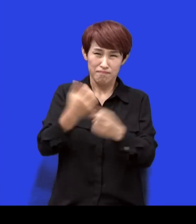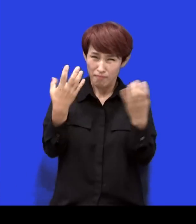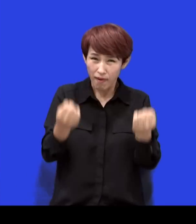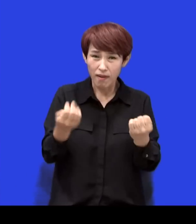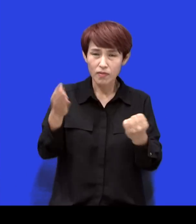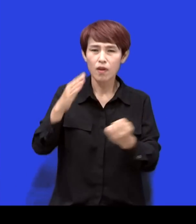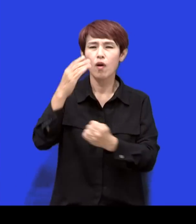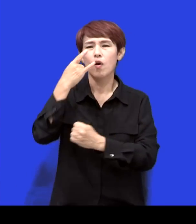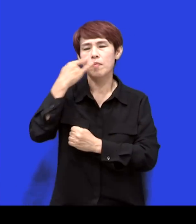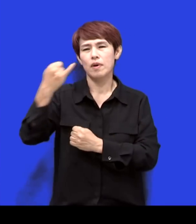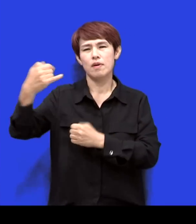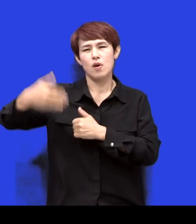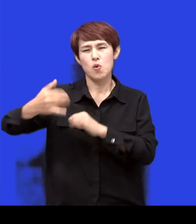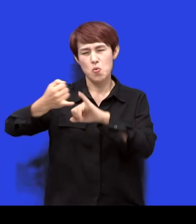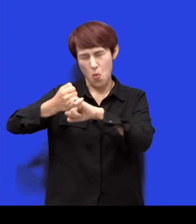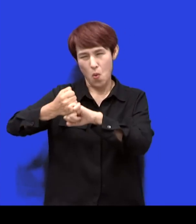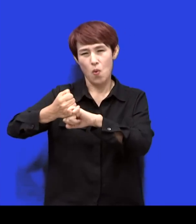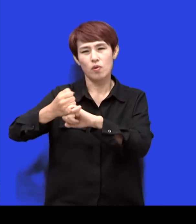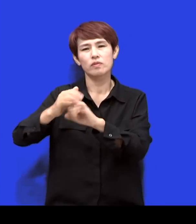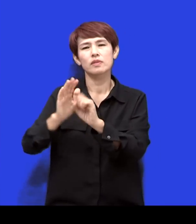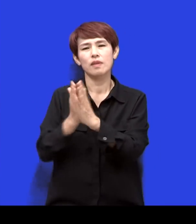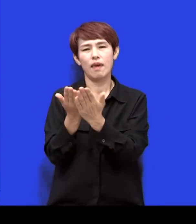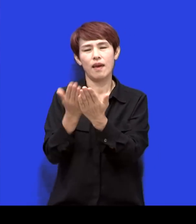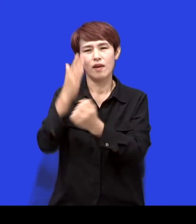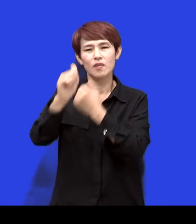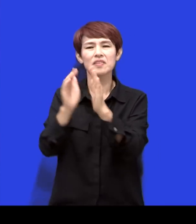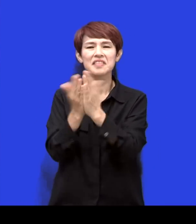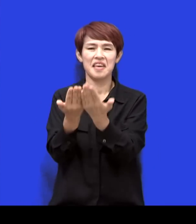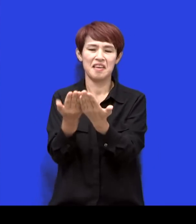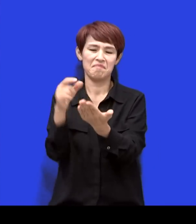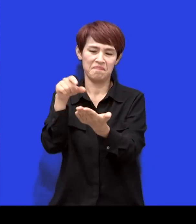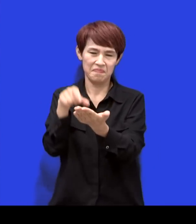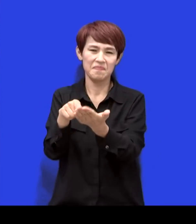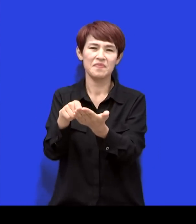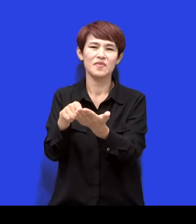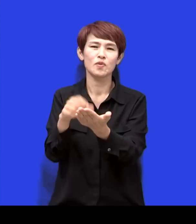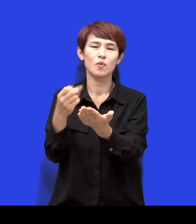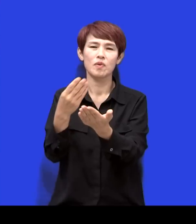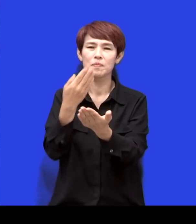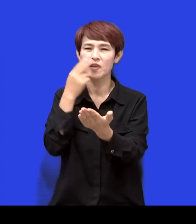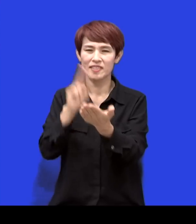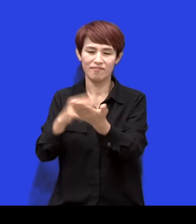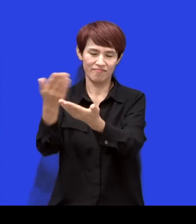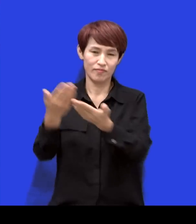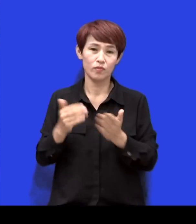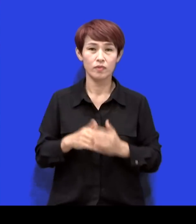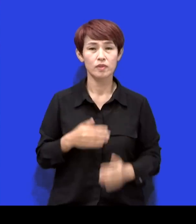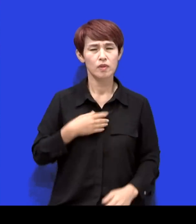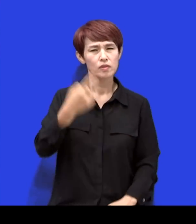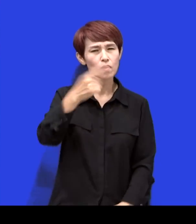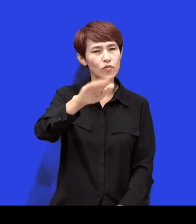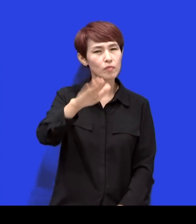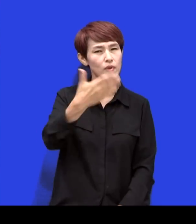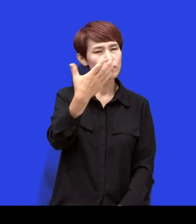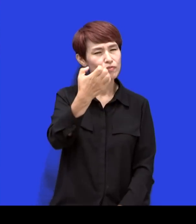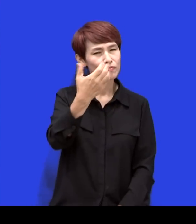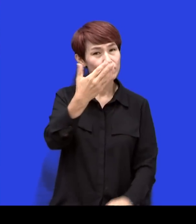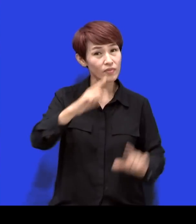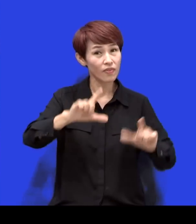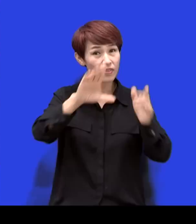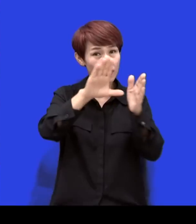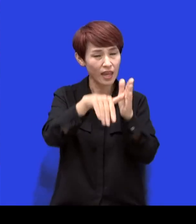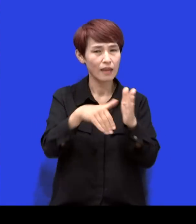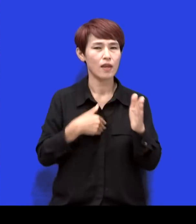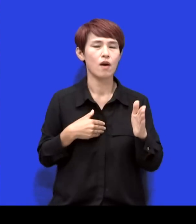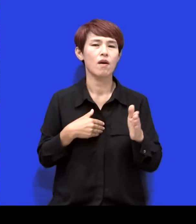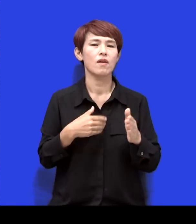역사가 있네요. 야. 예, 이게 1999년에 예. 제가 이제 그 장기 여행을 떠날 때 예. 어머니가 주셨어요. 어머, 근데 어머, 여기 어머, 이렇게